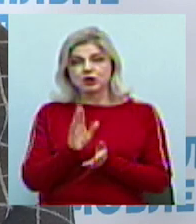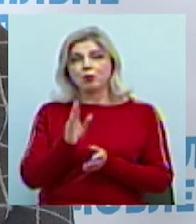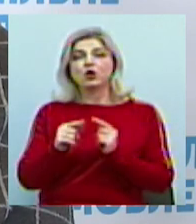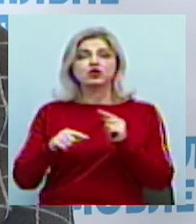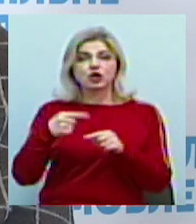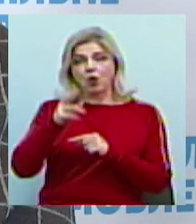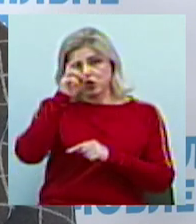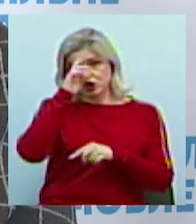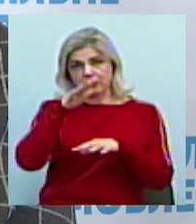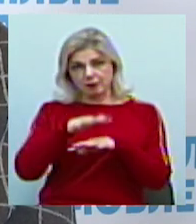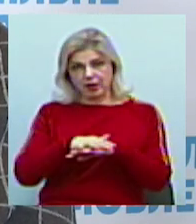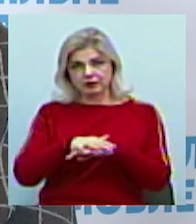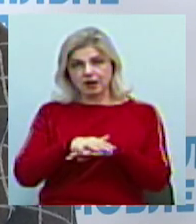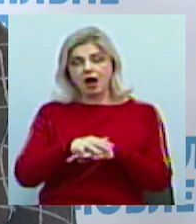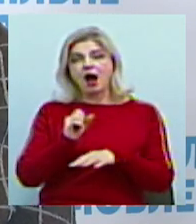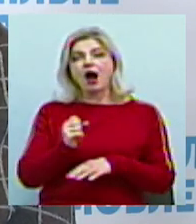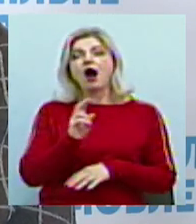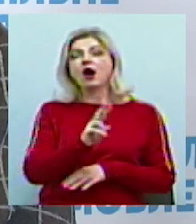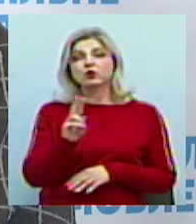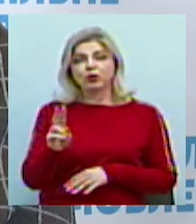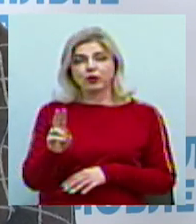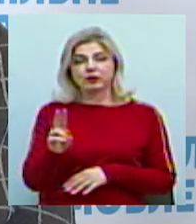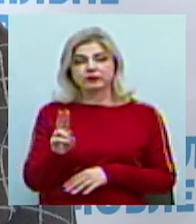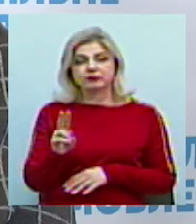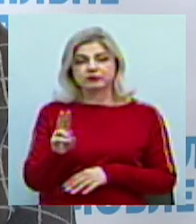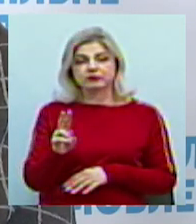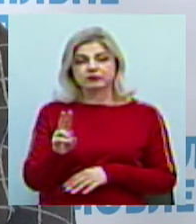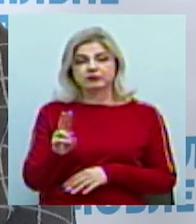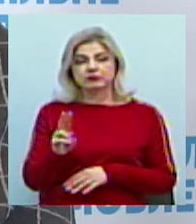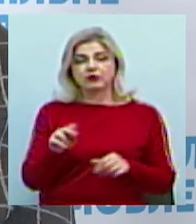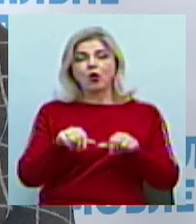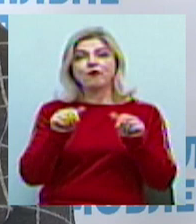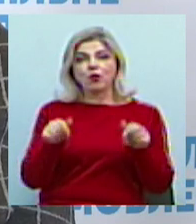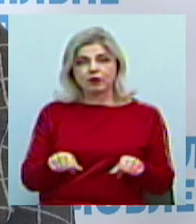через Ощадбанк, а для тих осіб, які оформили